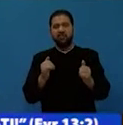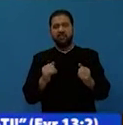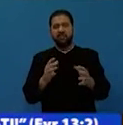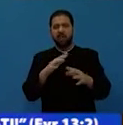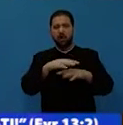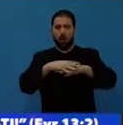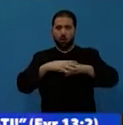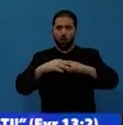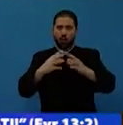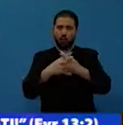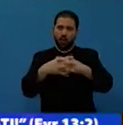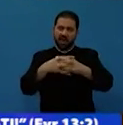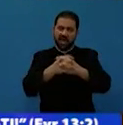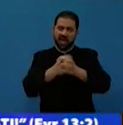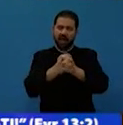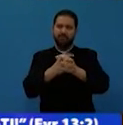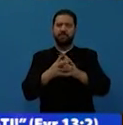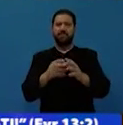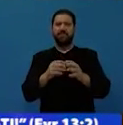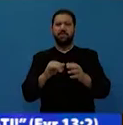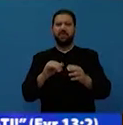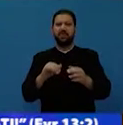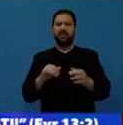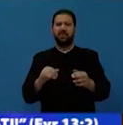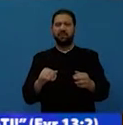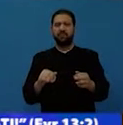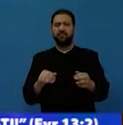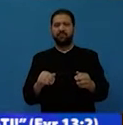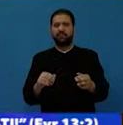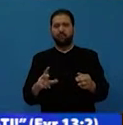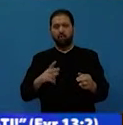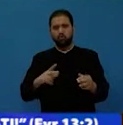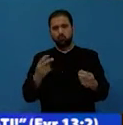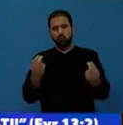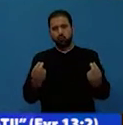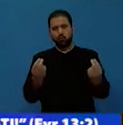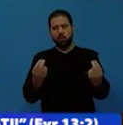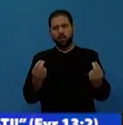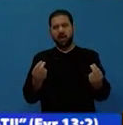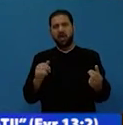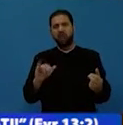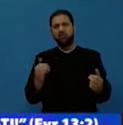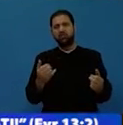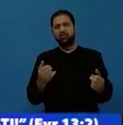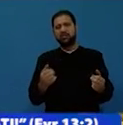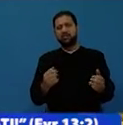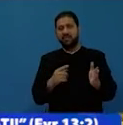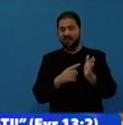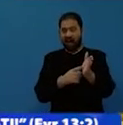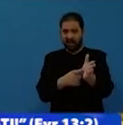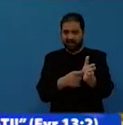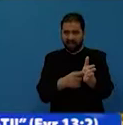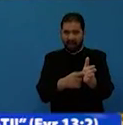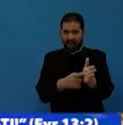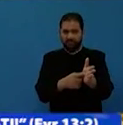da, sunt și se vor sunt benefice și se va demonstra